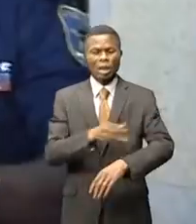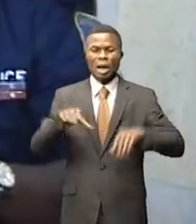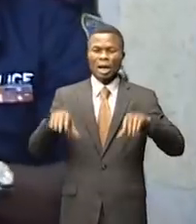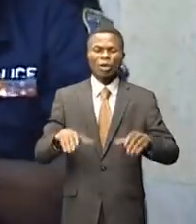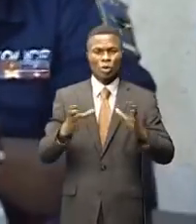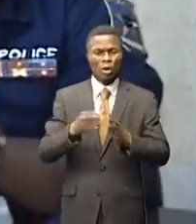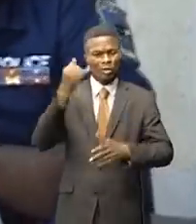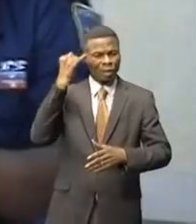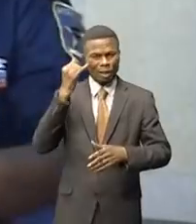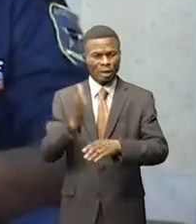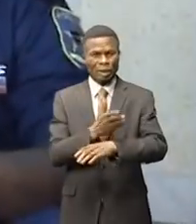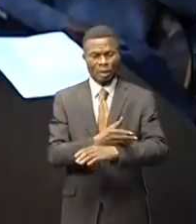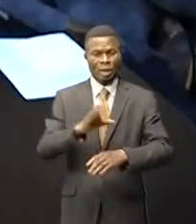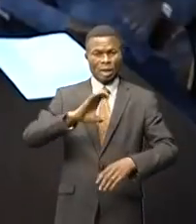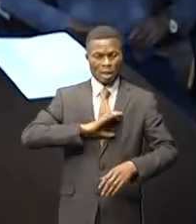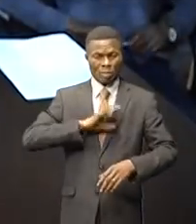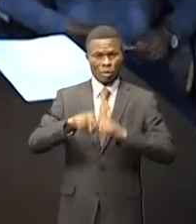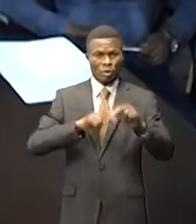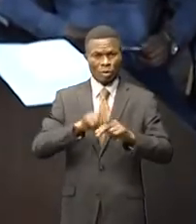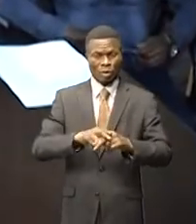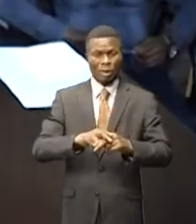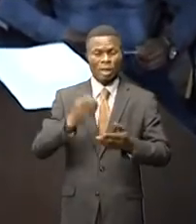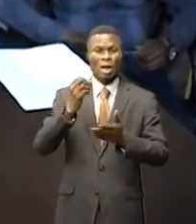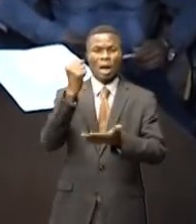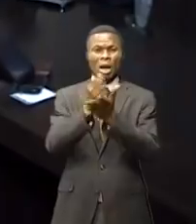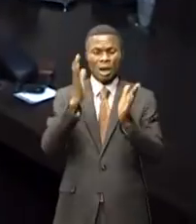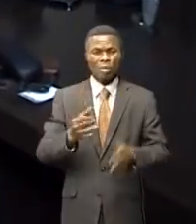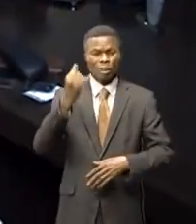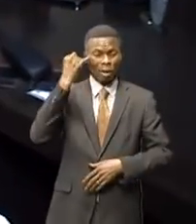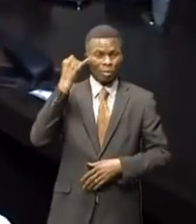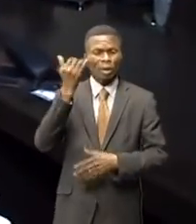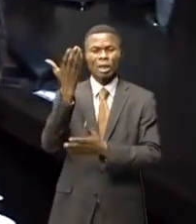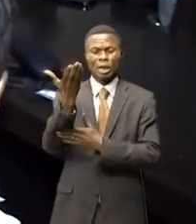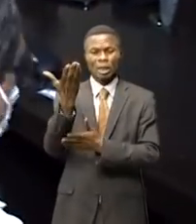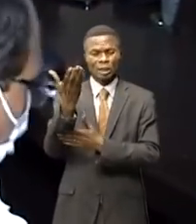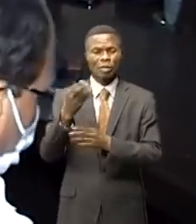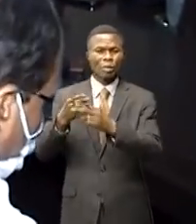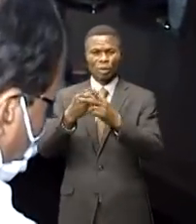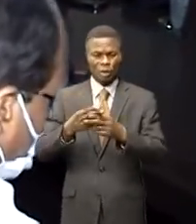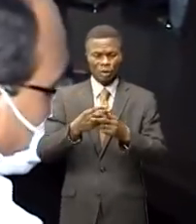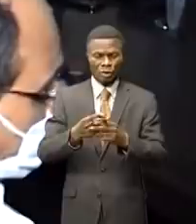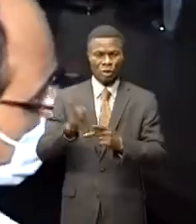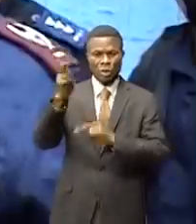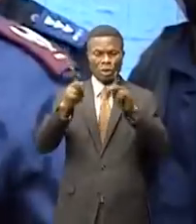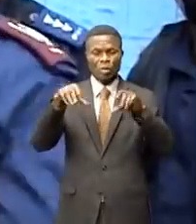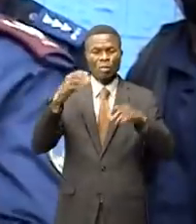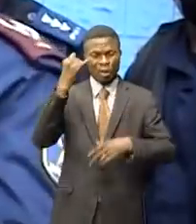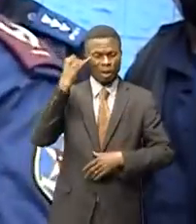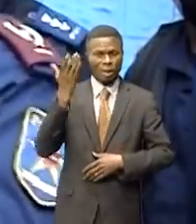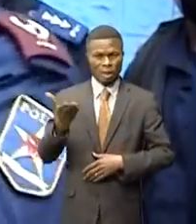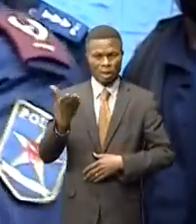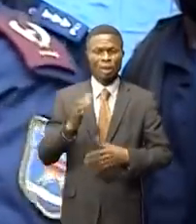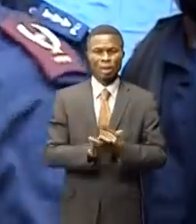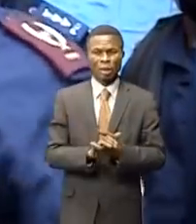auprès du chef de la police de kinshasa les diplomates indiens a plaidé pour la sécurité des expatriés indiens pour une dédicace